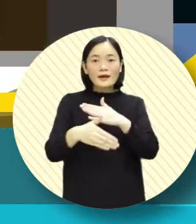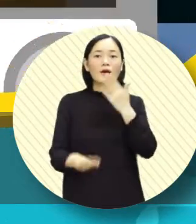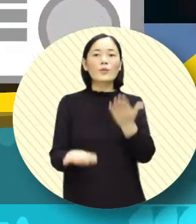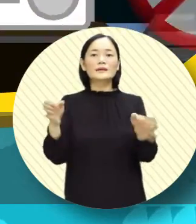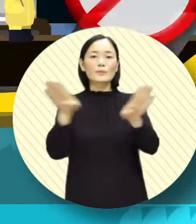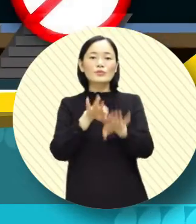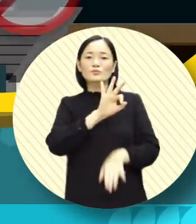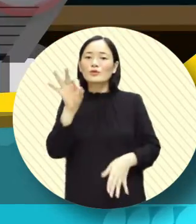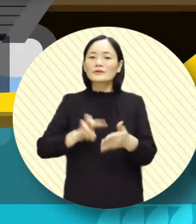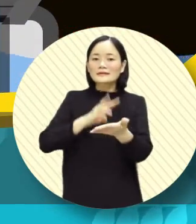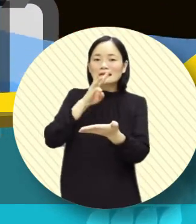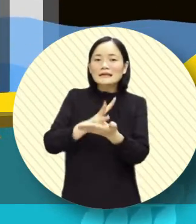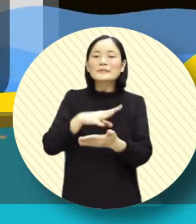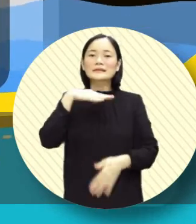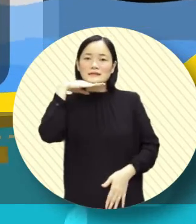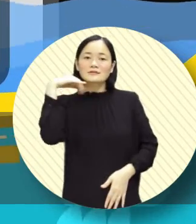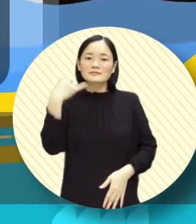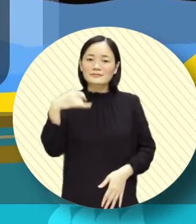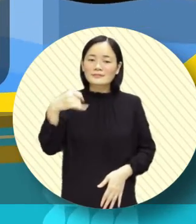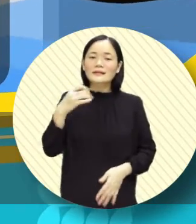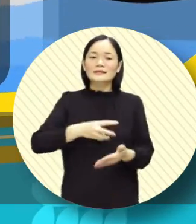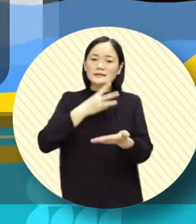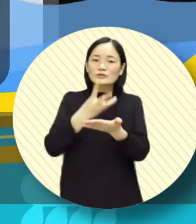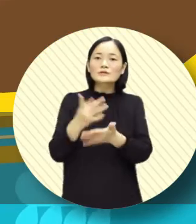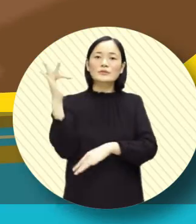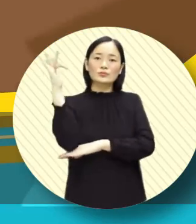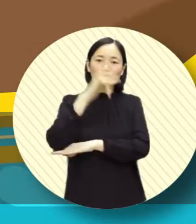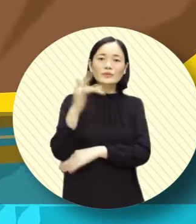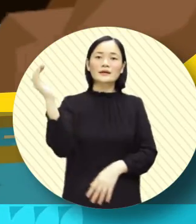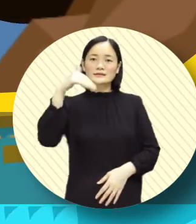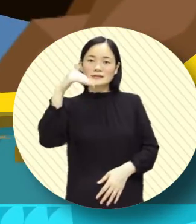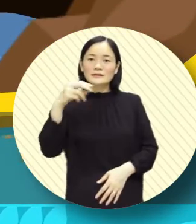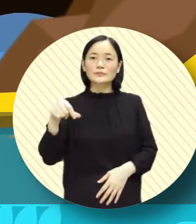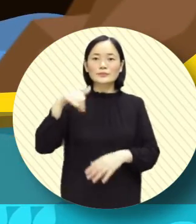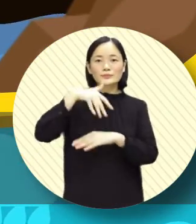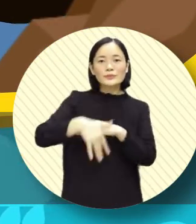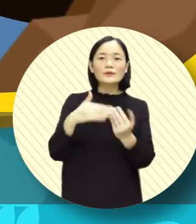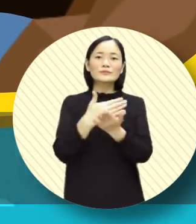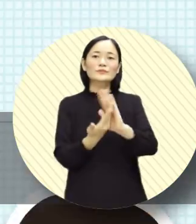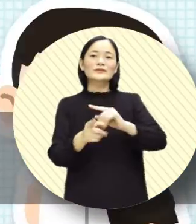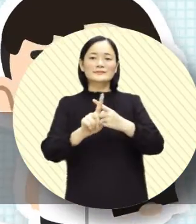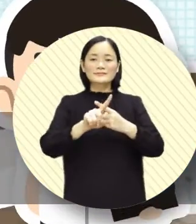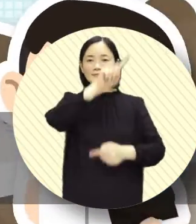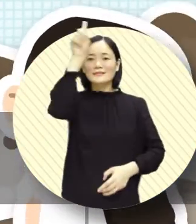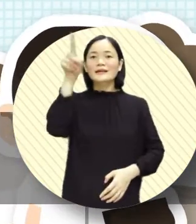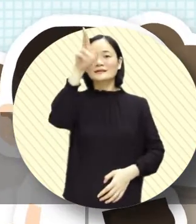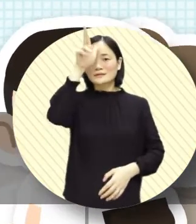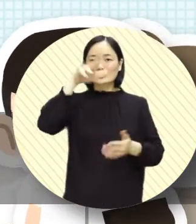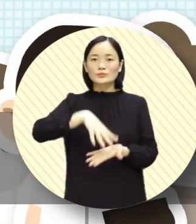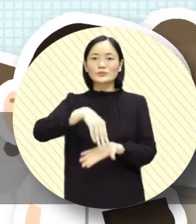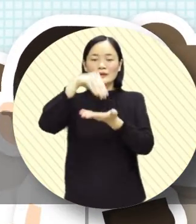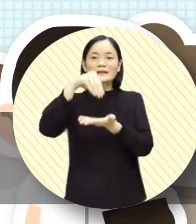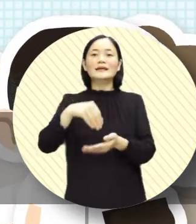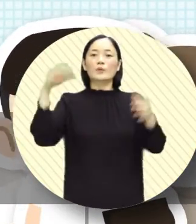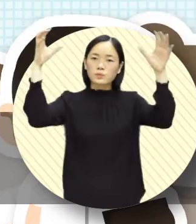避免逗留在地下空间或没有其他出口的空间，提防塌树、山泥倾泻等灾害。地球物理暨气象局